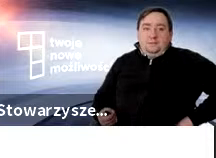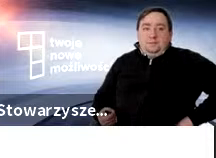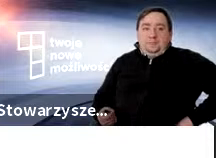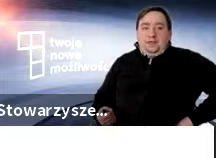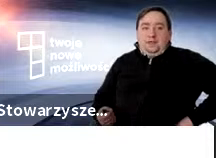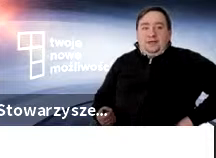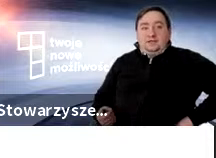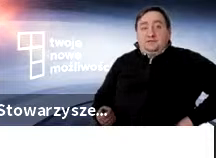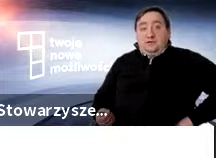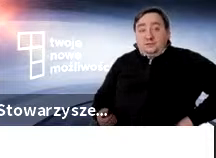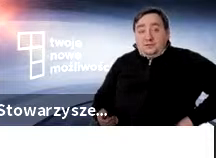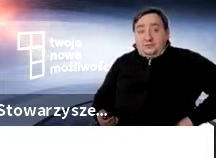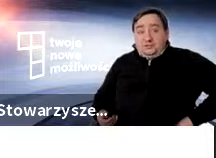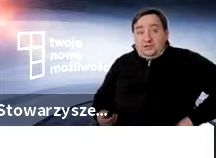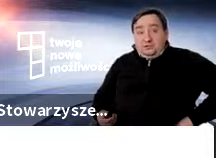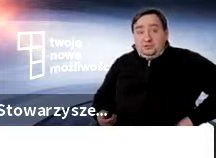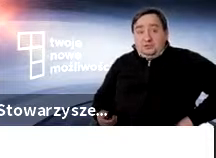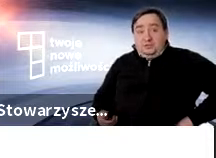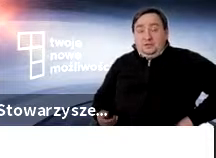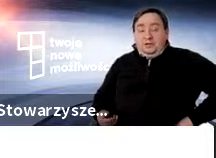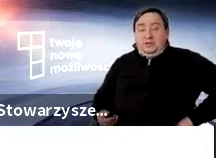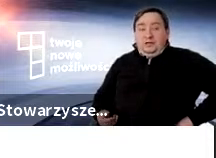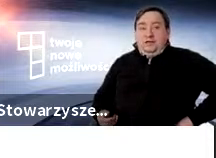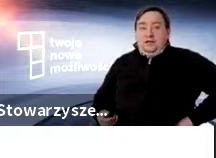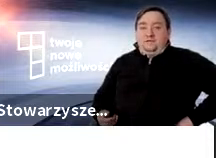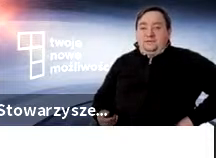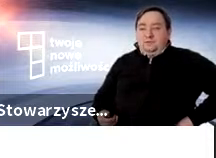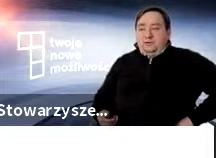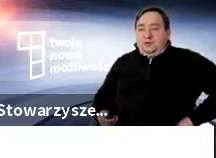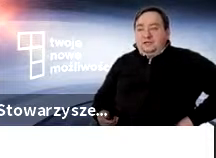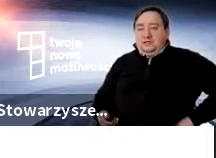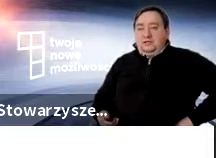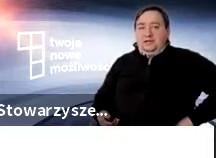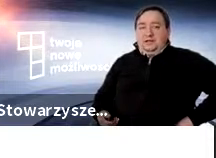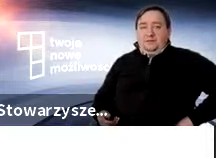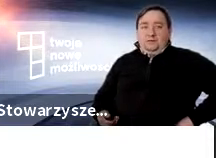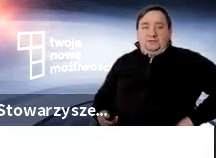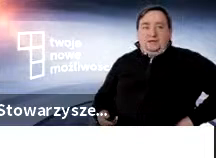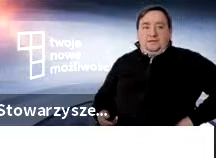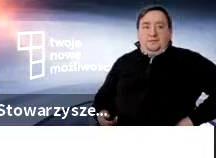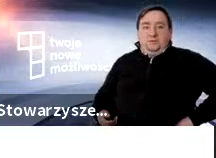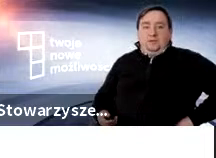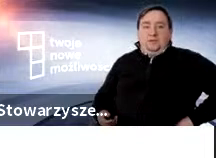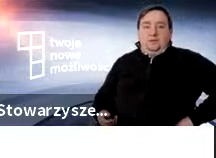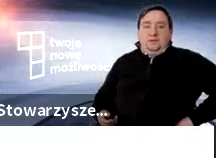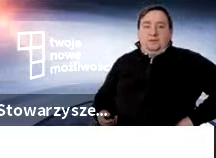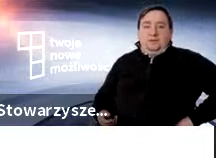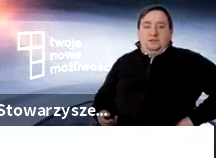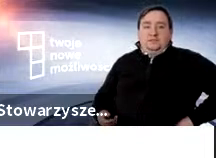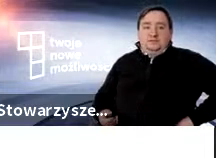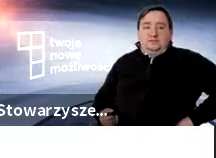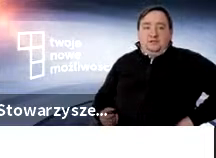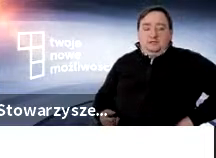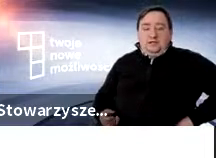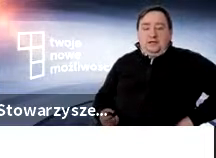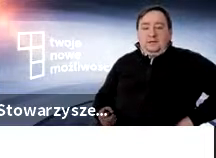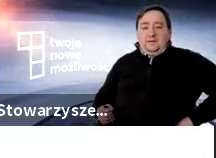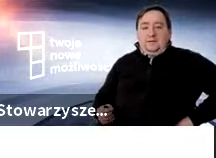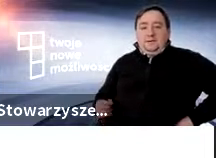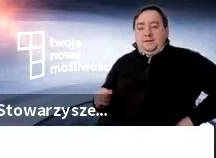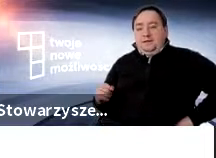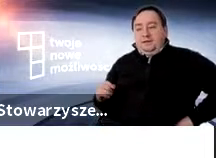technologii, swoją samodzielność. W samym projekcie, poza sensu